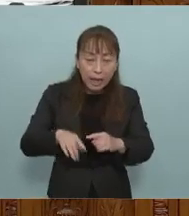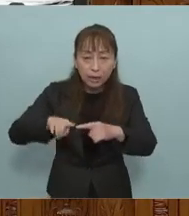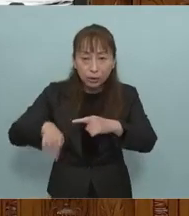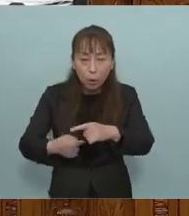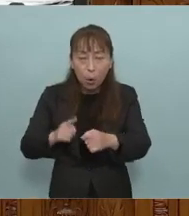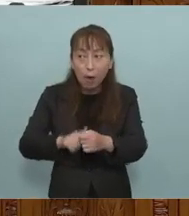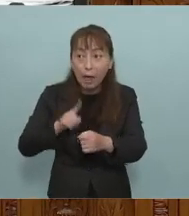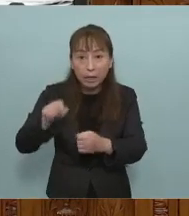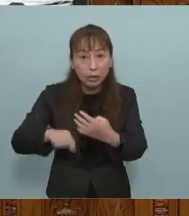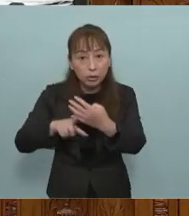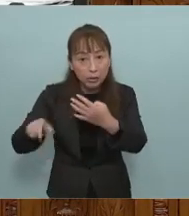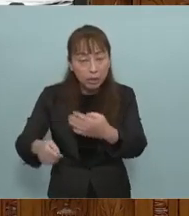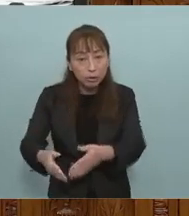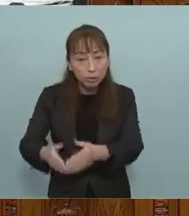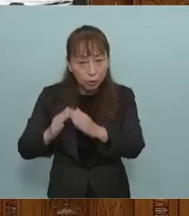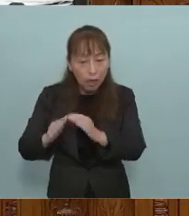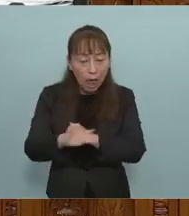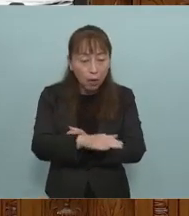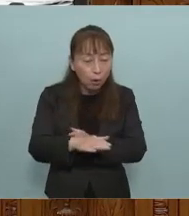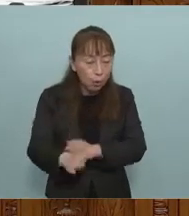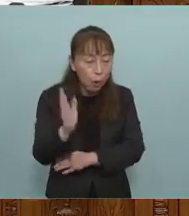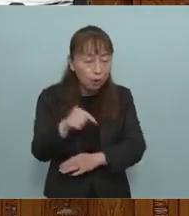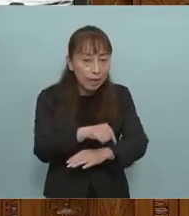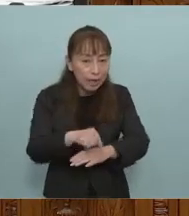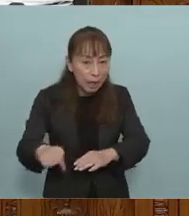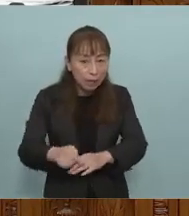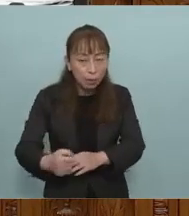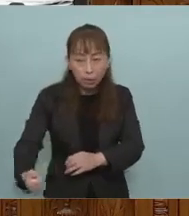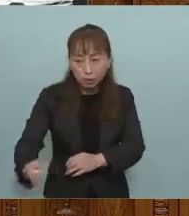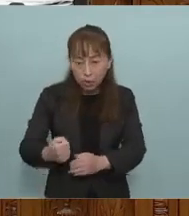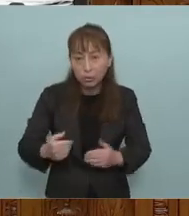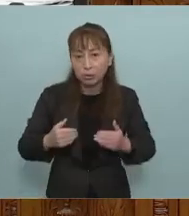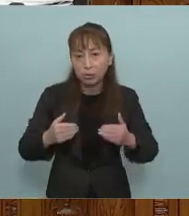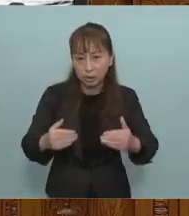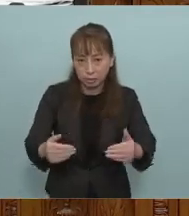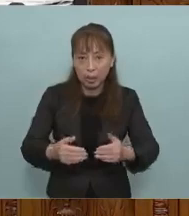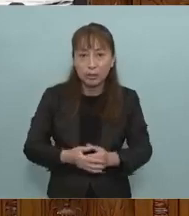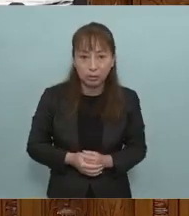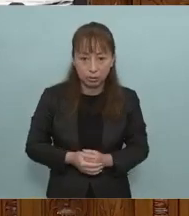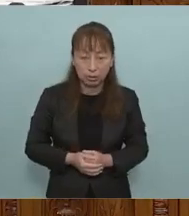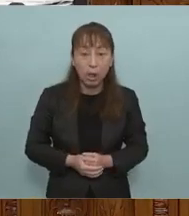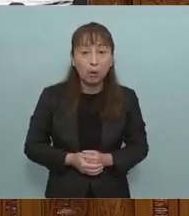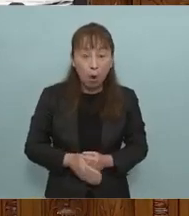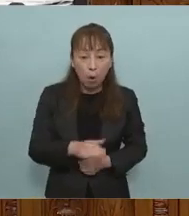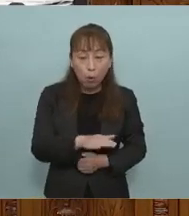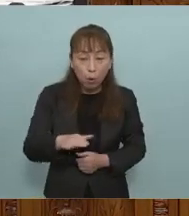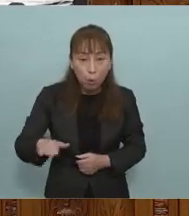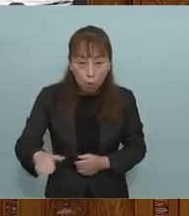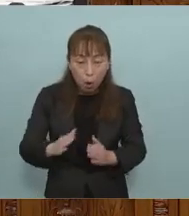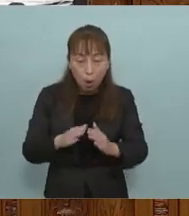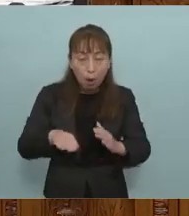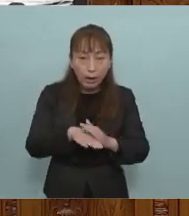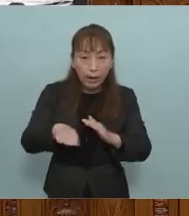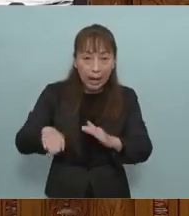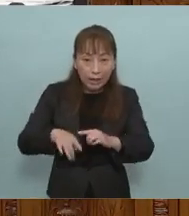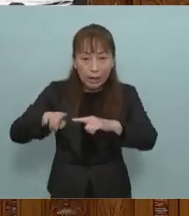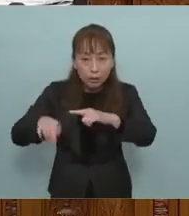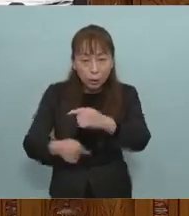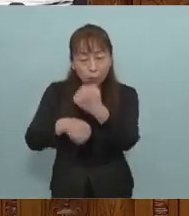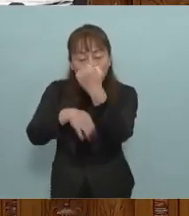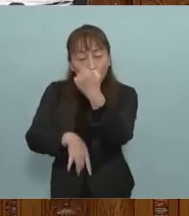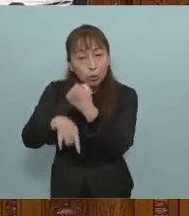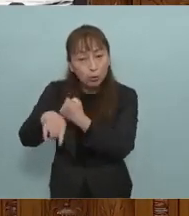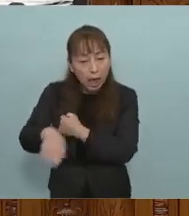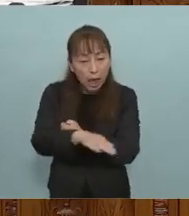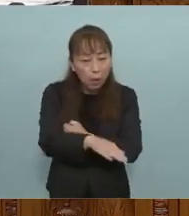に創設し、子ども政策を強力に推進いたします。この子ども家庭庁の下で、子ど